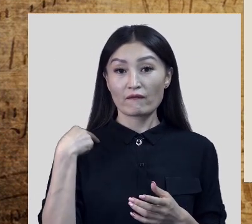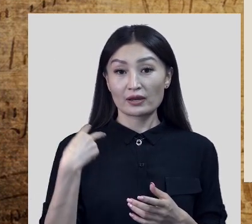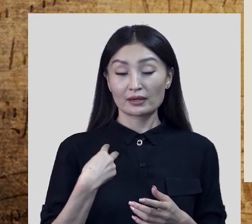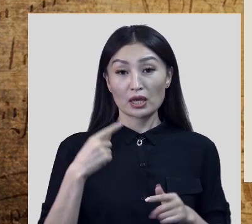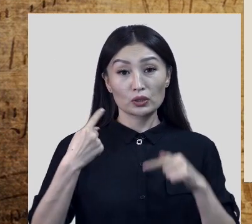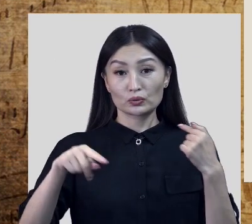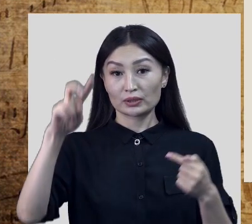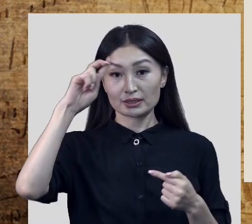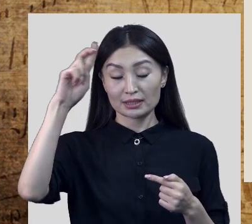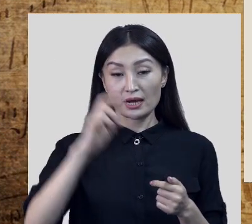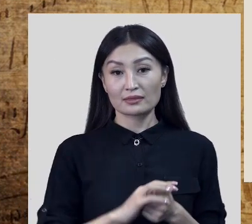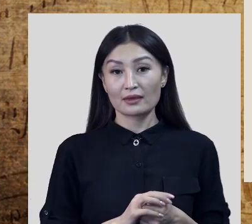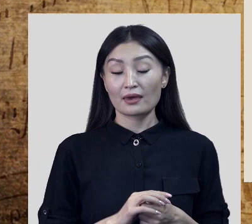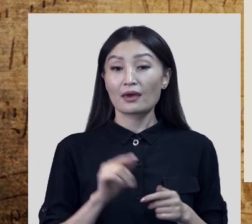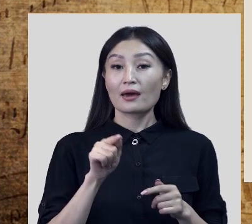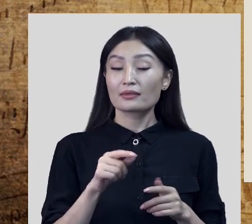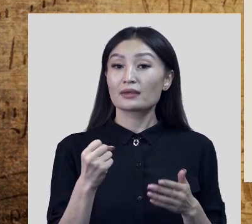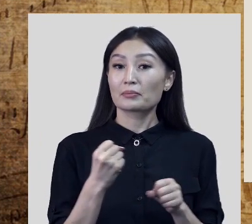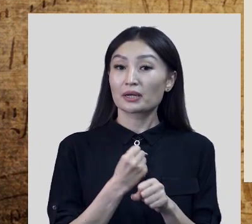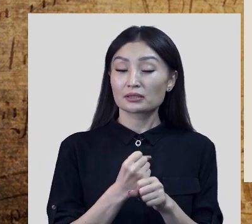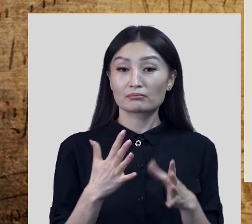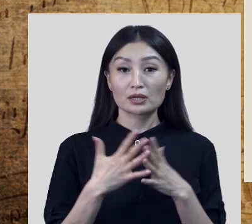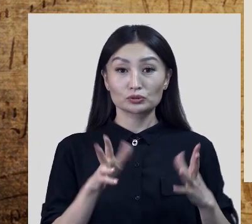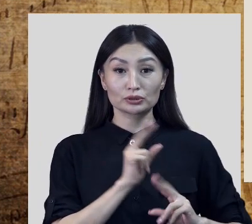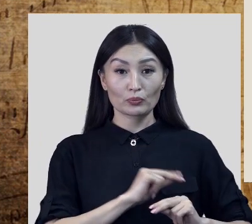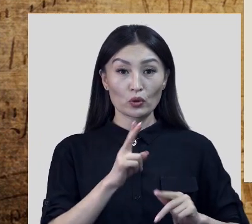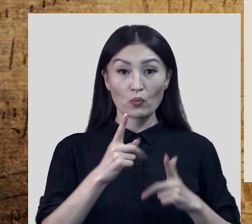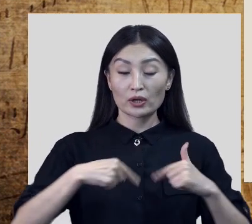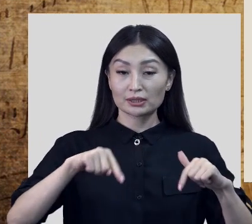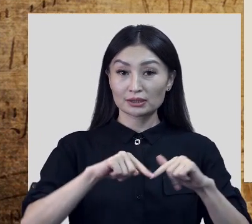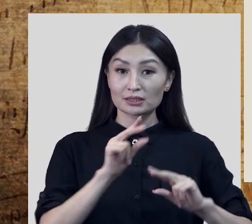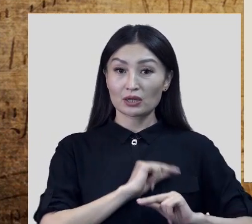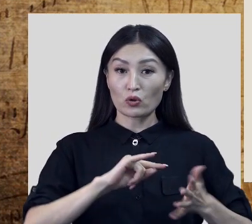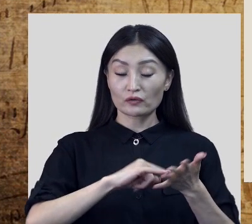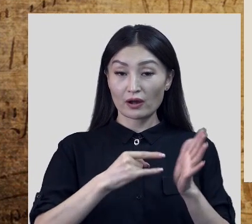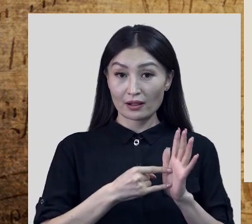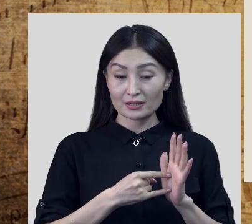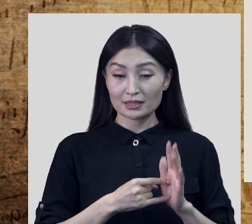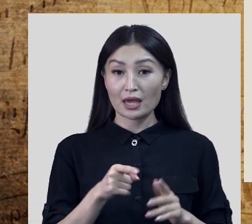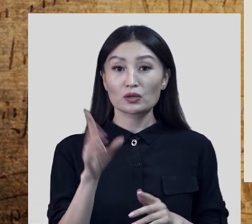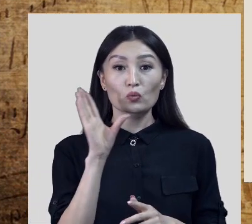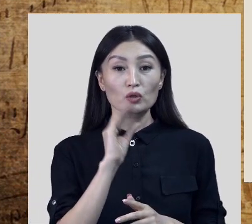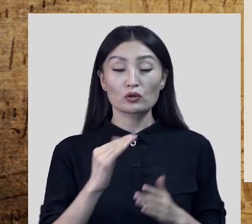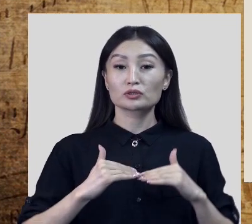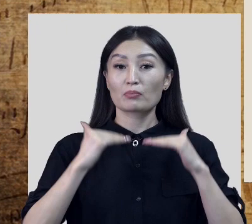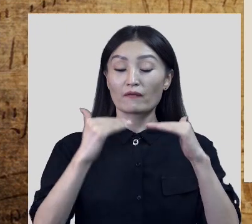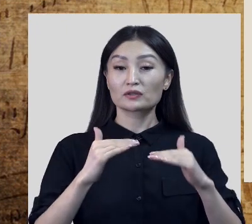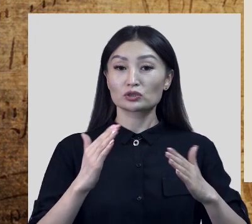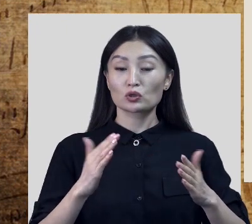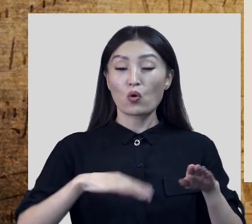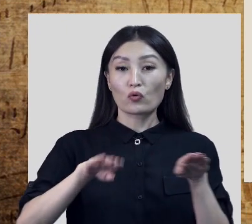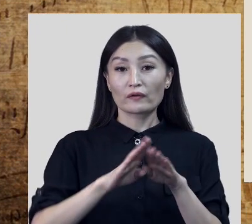ряде других стран они проделали большую работу по организации рабочего класса им удалось повысить уровень жизни